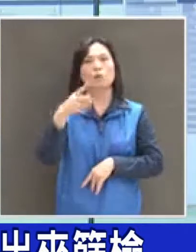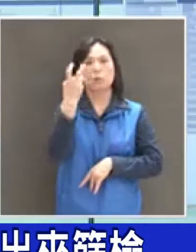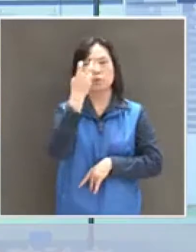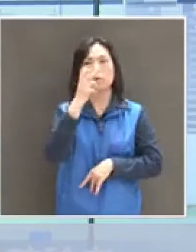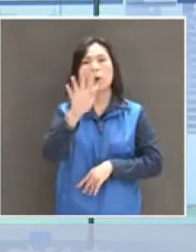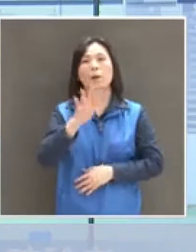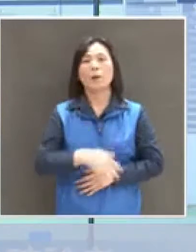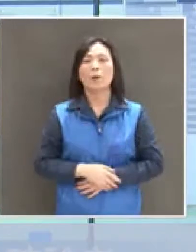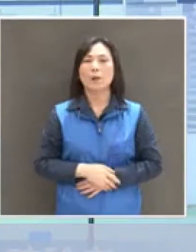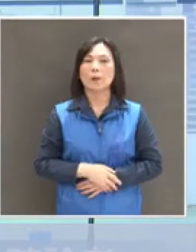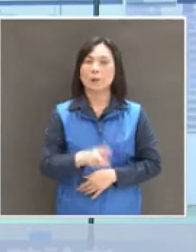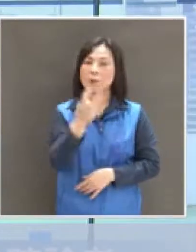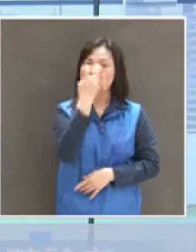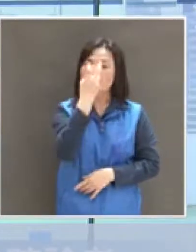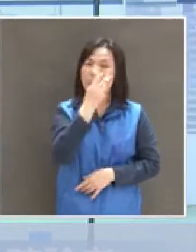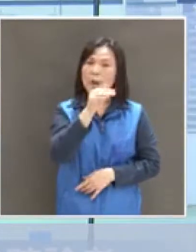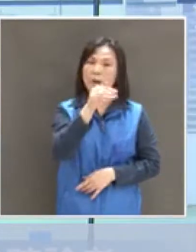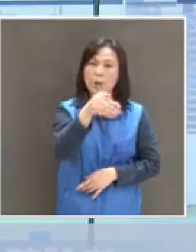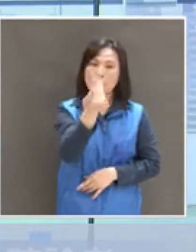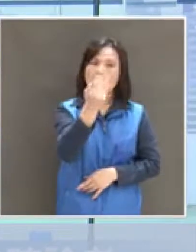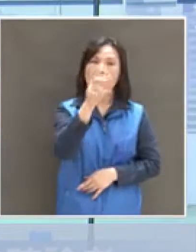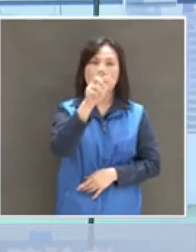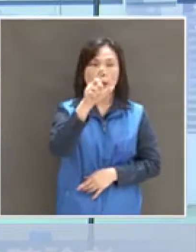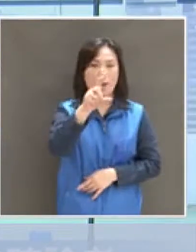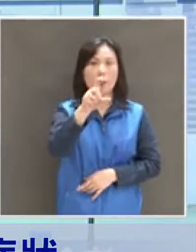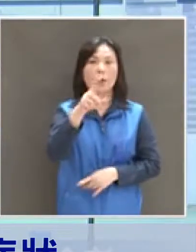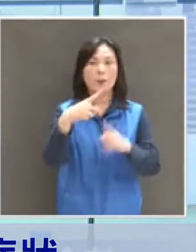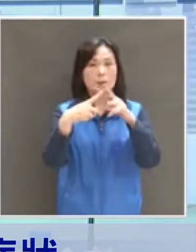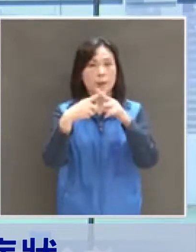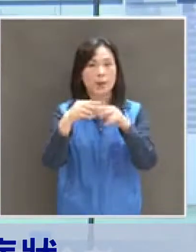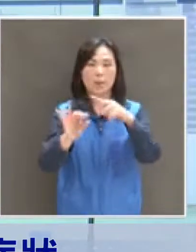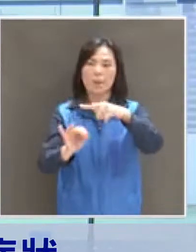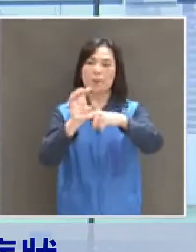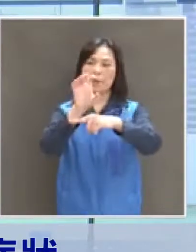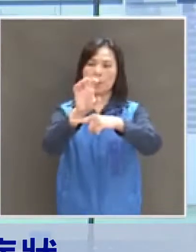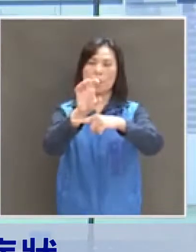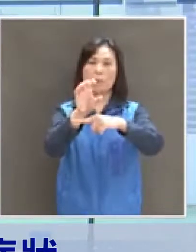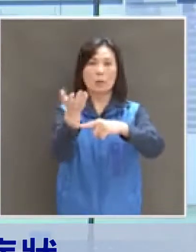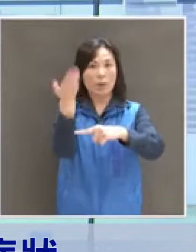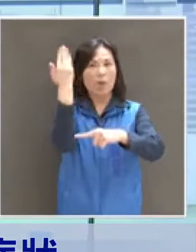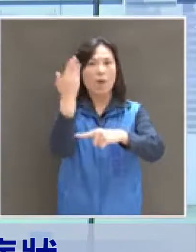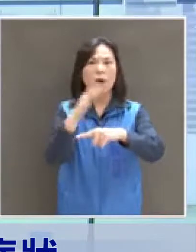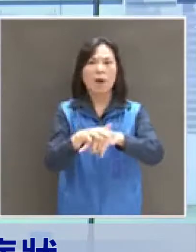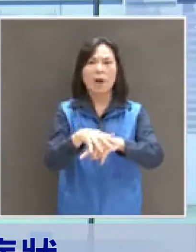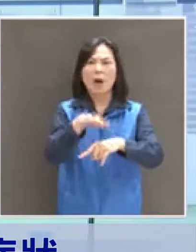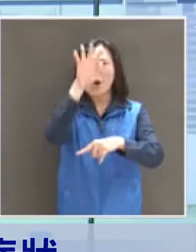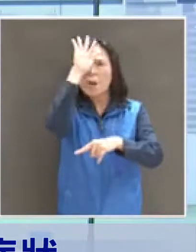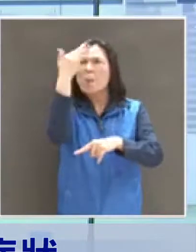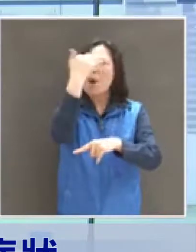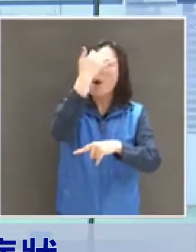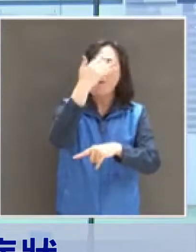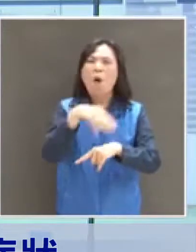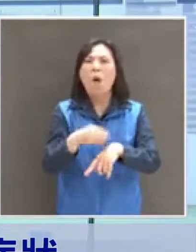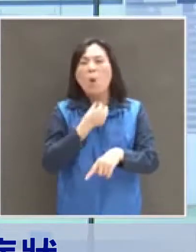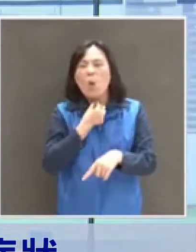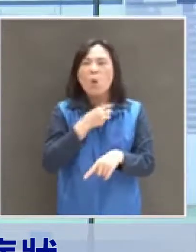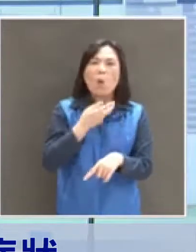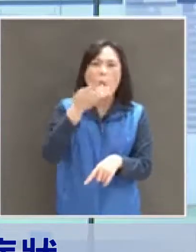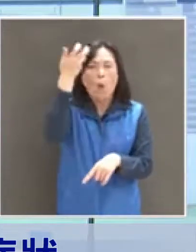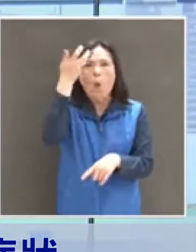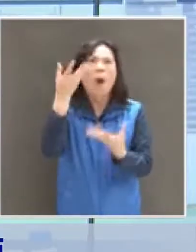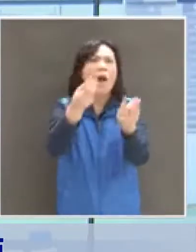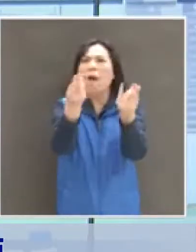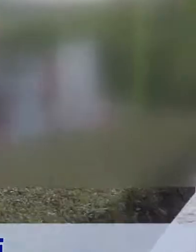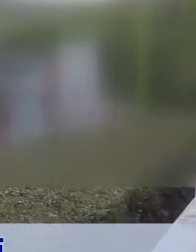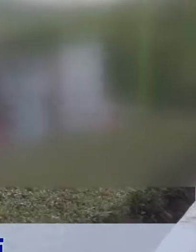的960个，90%以上拢是看不出有些什么症状，甚至轻症